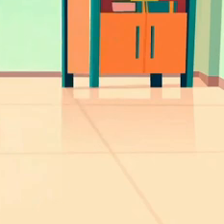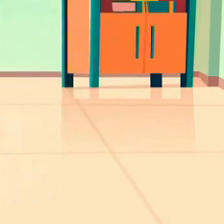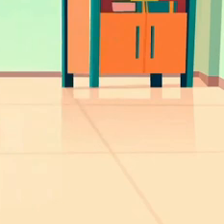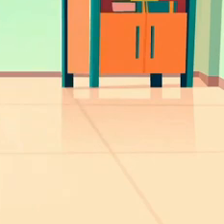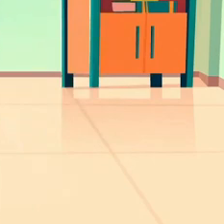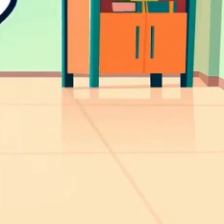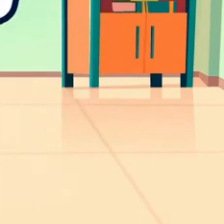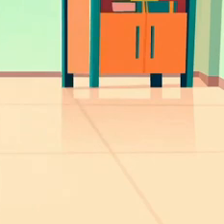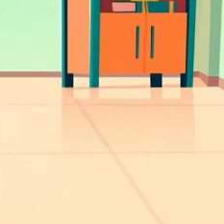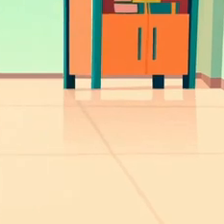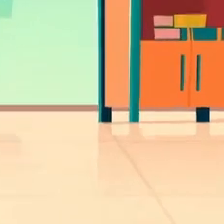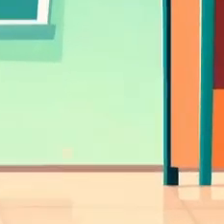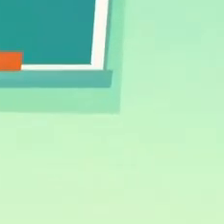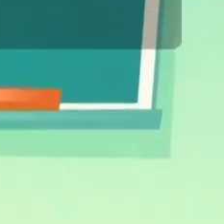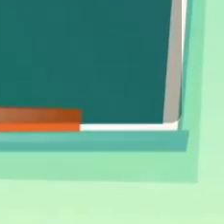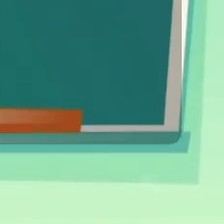Tahukah anda,